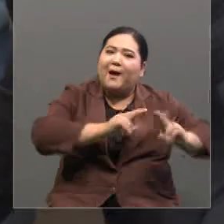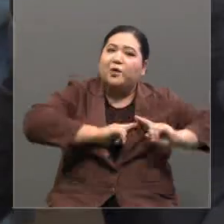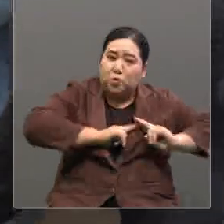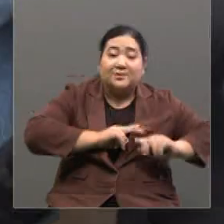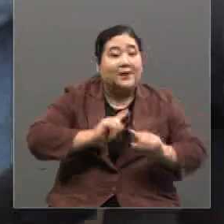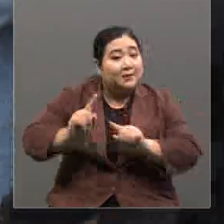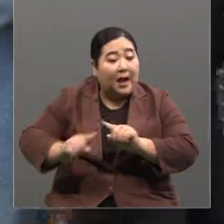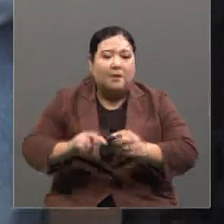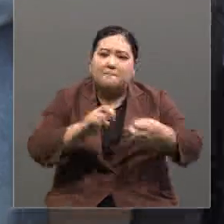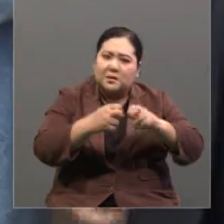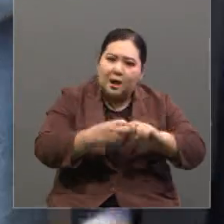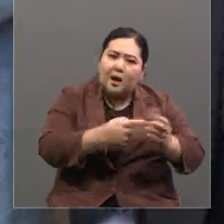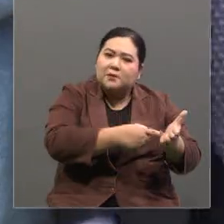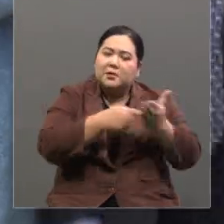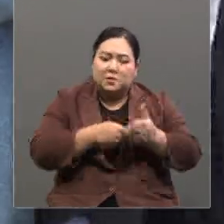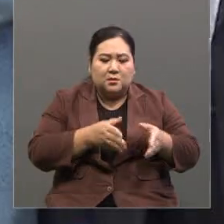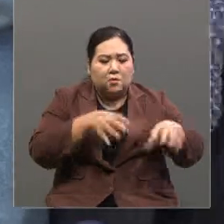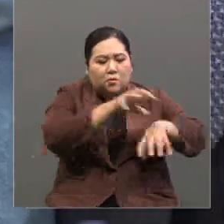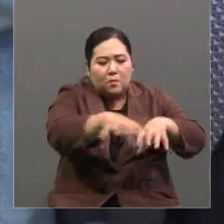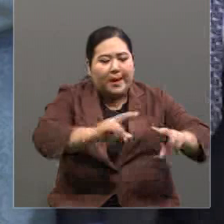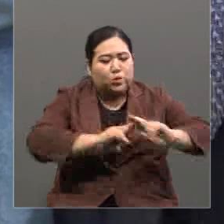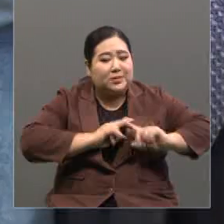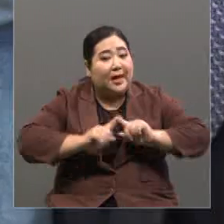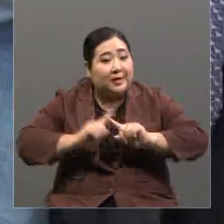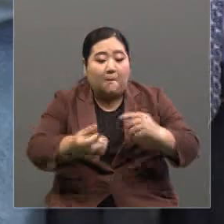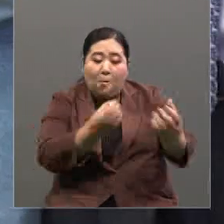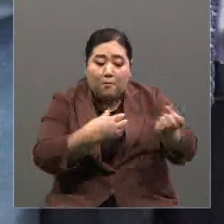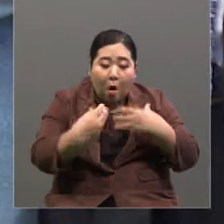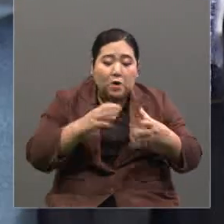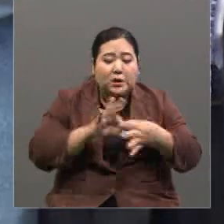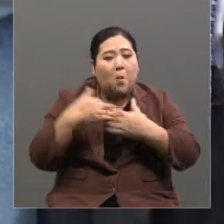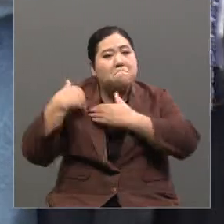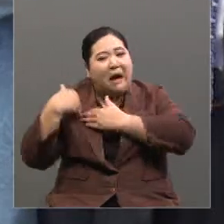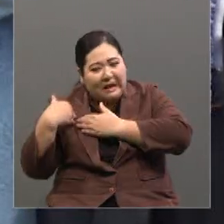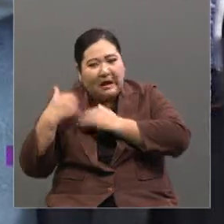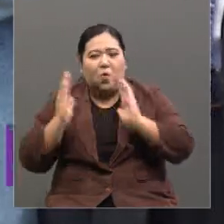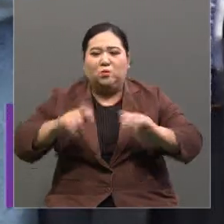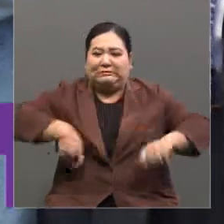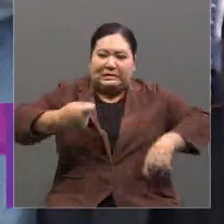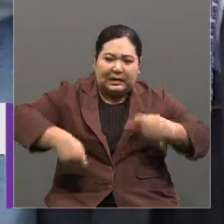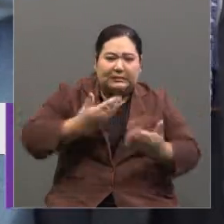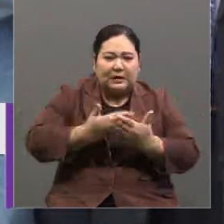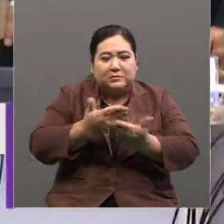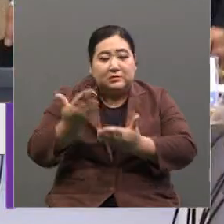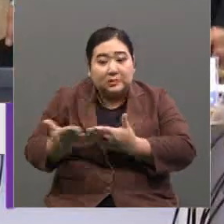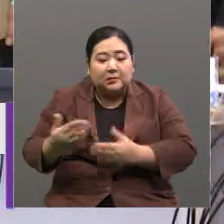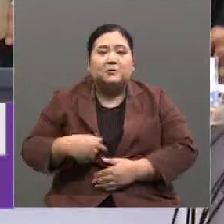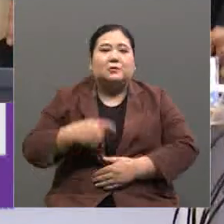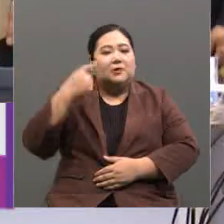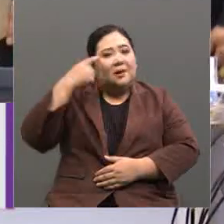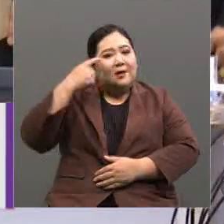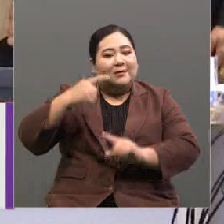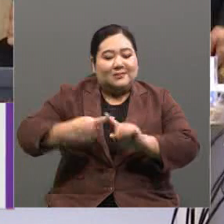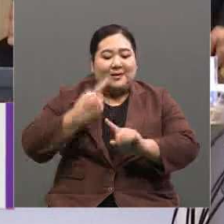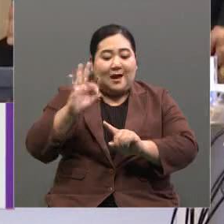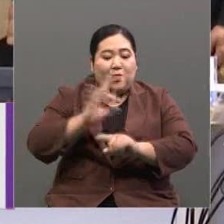ได้รับฟังปัญหาและข้อเสนอแนะจากภาคเอกชนโดยเฉพาะเรื่องการลดภาระค่าครองชีพของประชาชนซึ่งวันที่